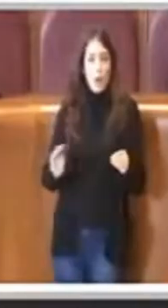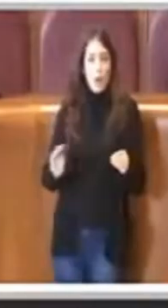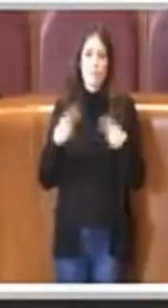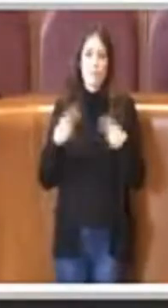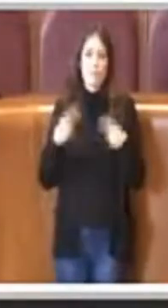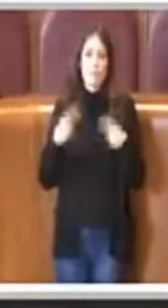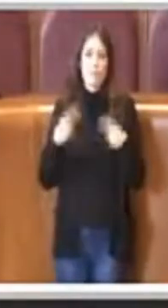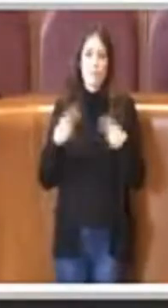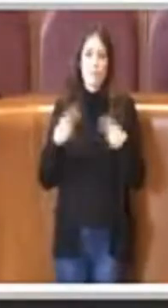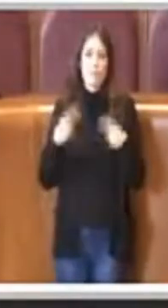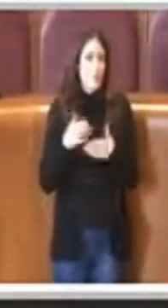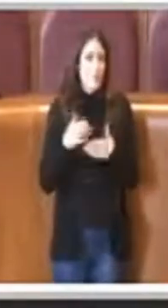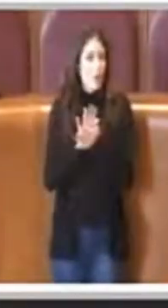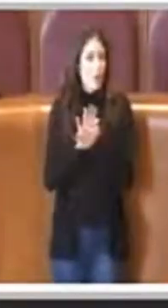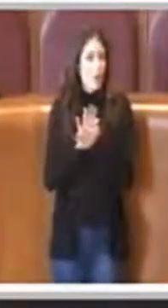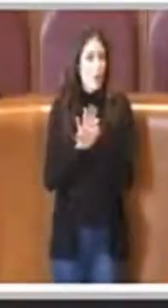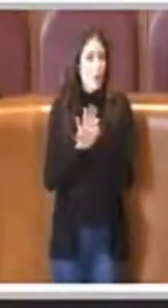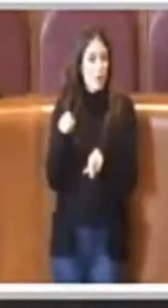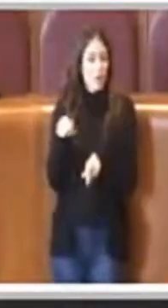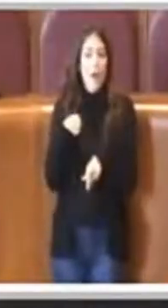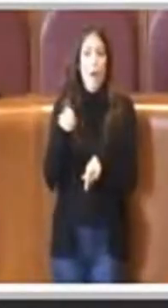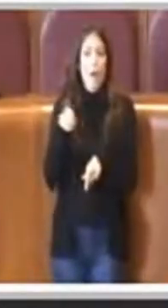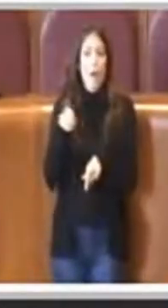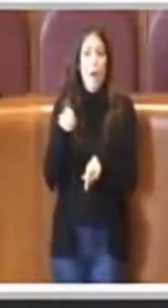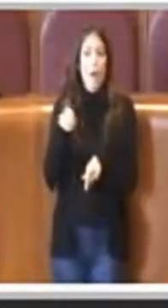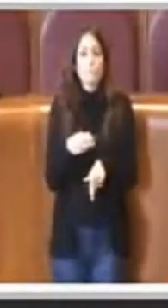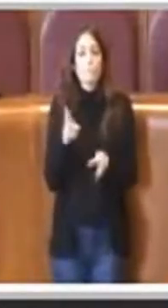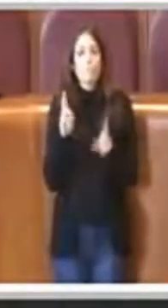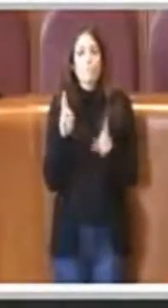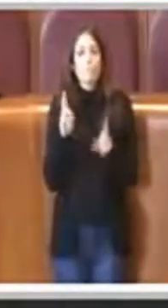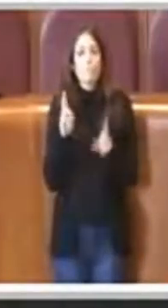necessitavano. Ecco, io auspico che questo sia